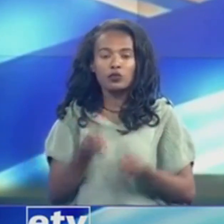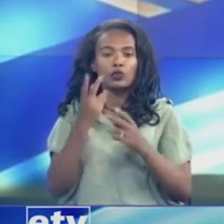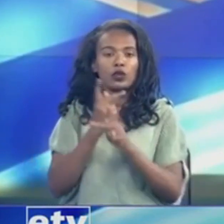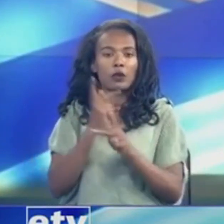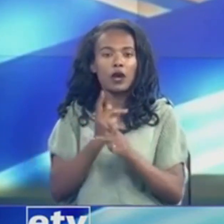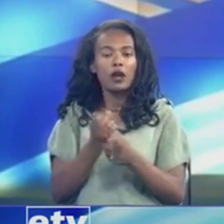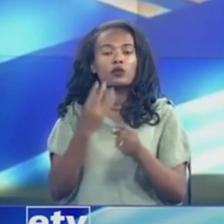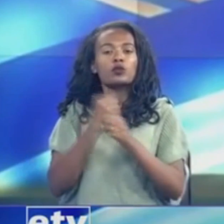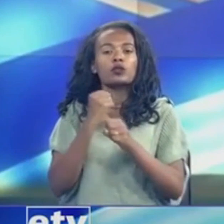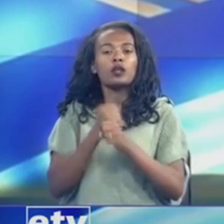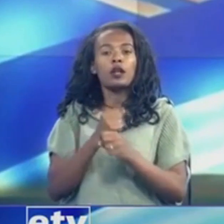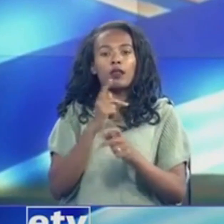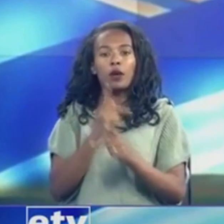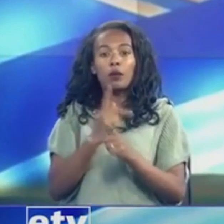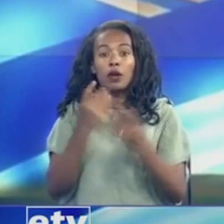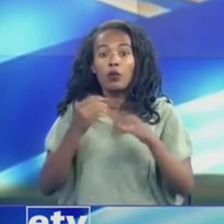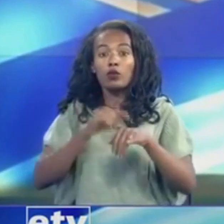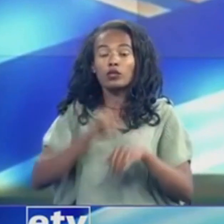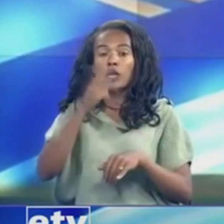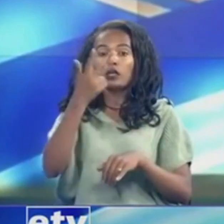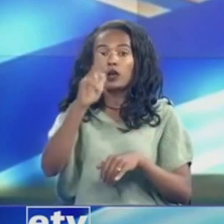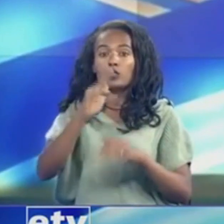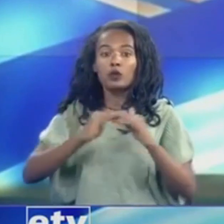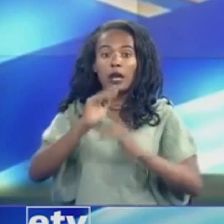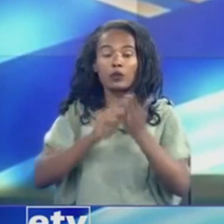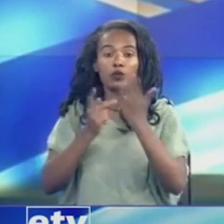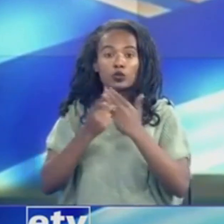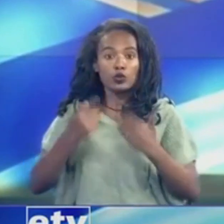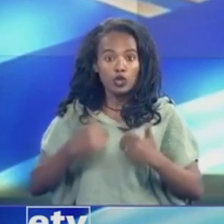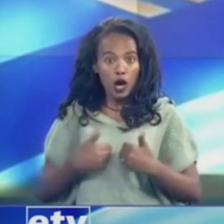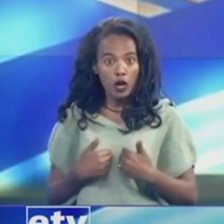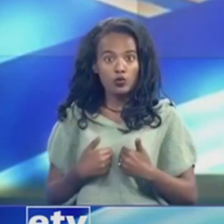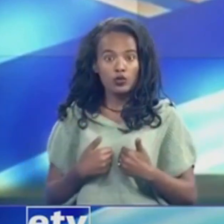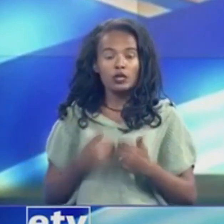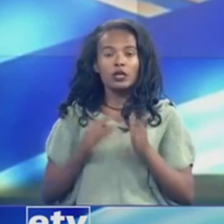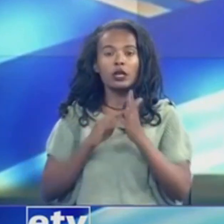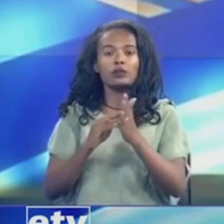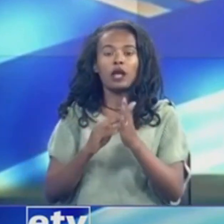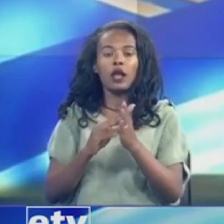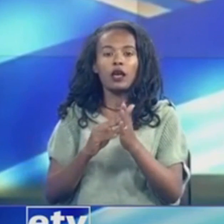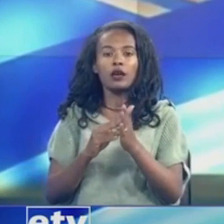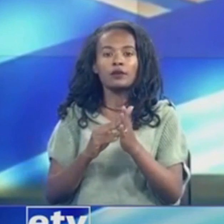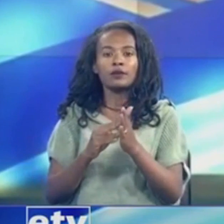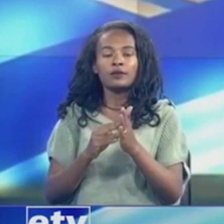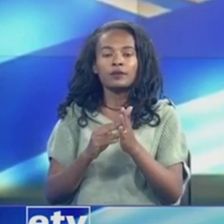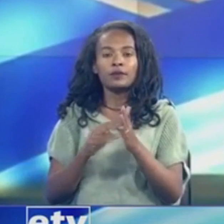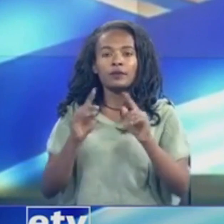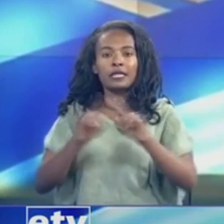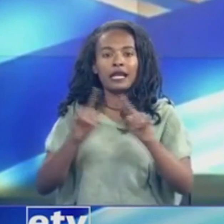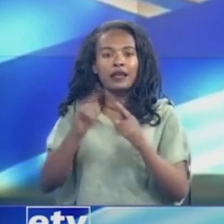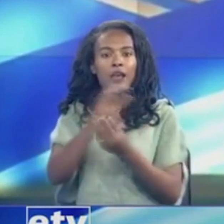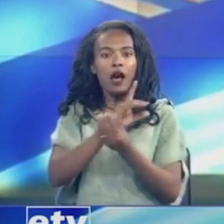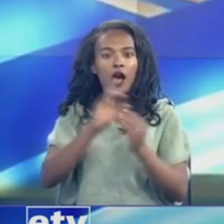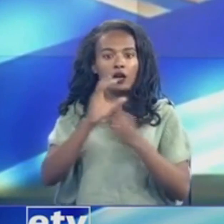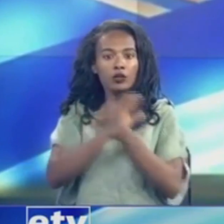ብዙ እንድሰራ ይተበቃል ማለት ነው። በአሁኑ ጊዜ ከ13 በላይ ፕሮጀክቶች አሉ። ለምሳሌ በተለያየ ሀገሪቷ